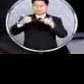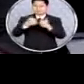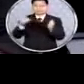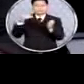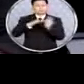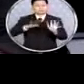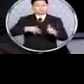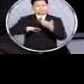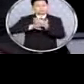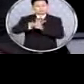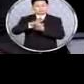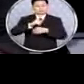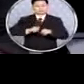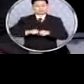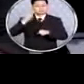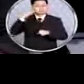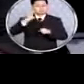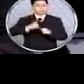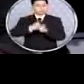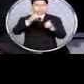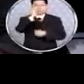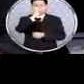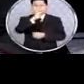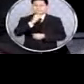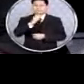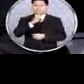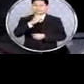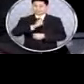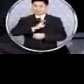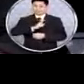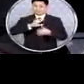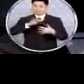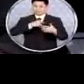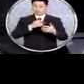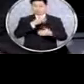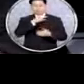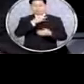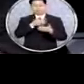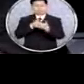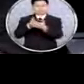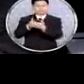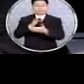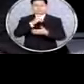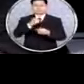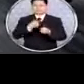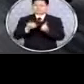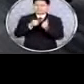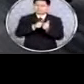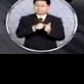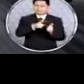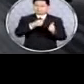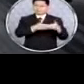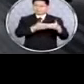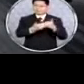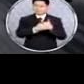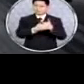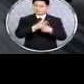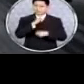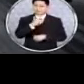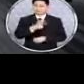止还没有重大的突破，这是否意味了国陆外交有局限性，特别要仰赖中国大陆的